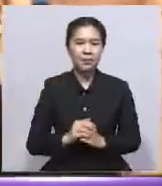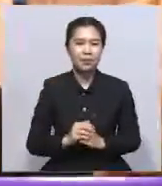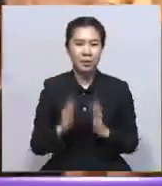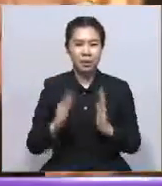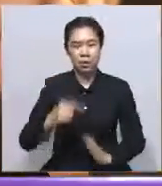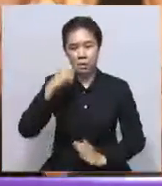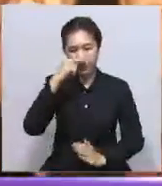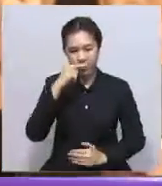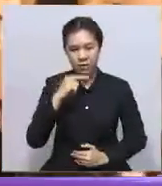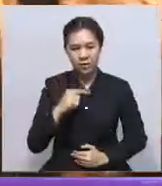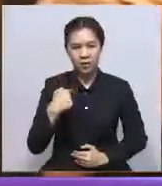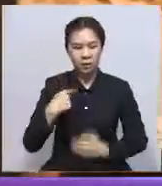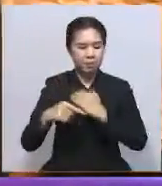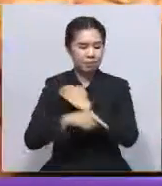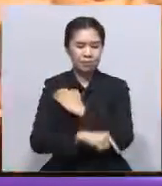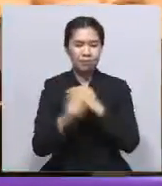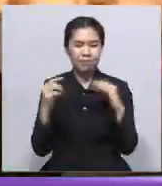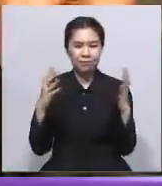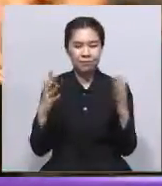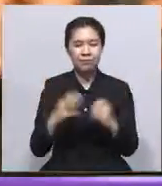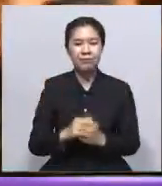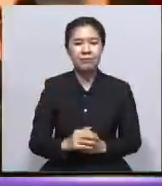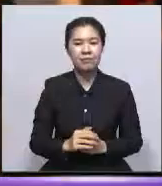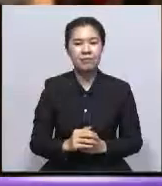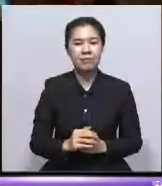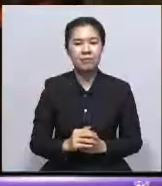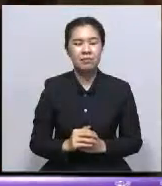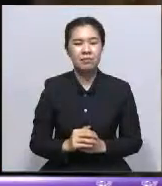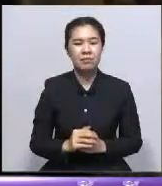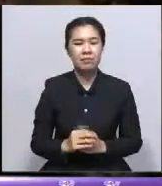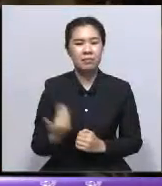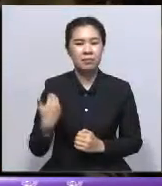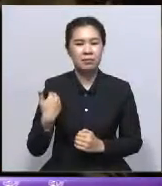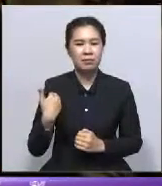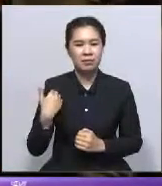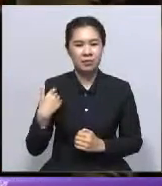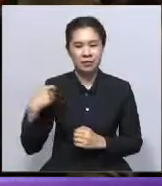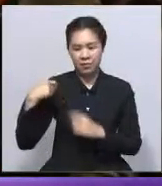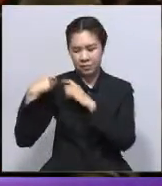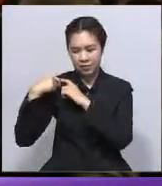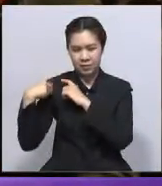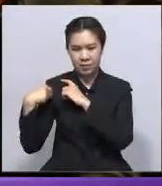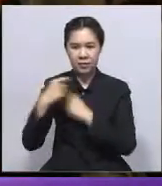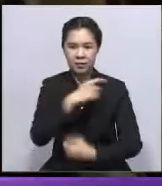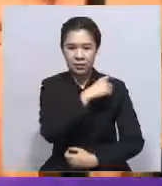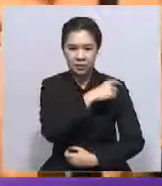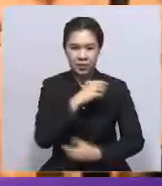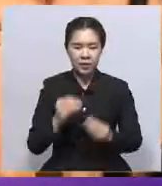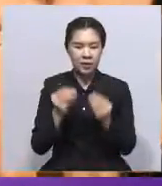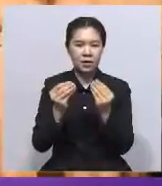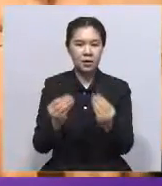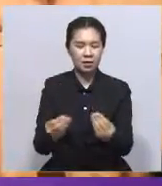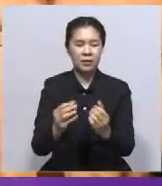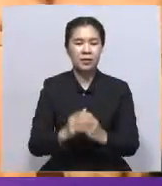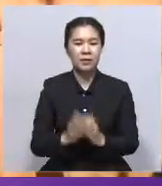คนไทยไม่ทนต่อการทุจริตและมีการประดับอินทนูให้กับรองอธิบดีและผู้เชี่ยวชาญเฉพาะด้านการประ